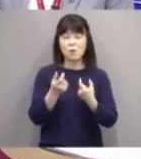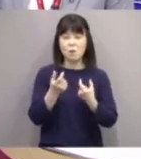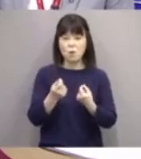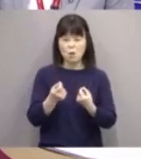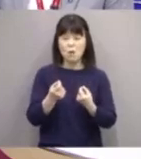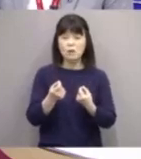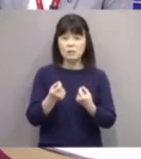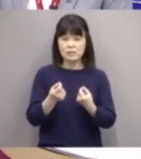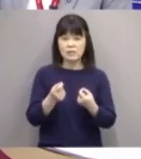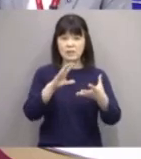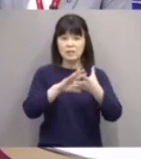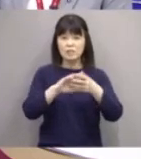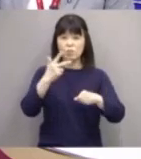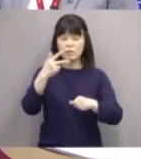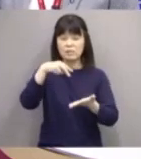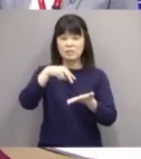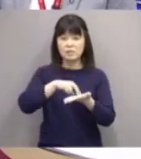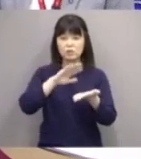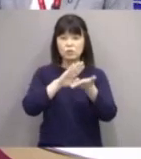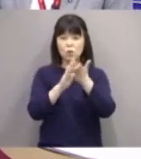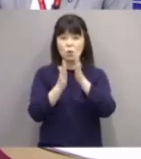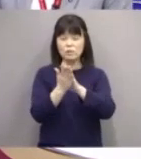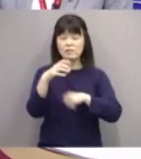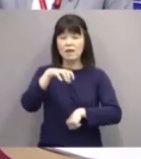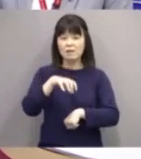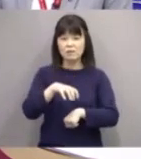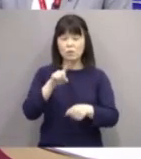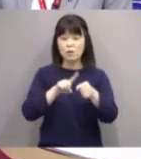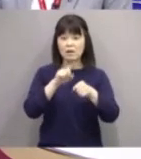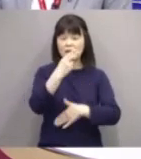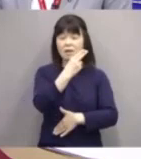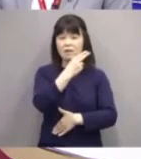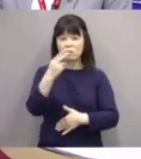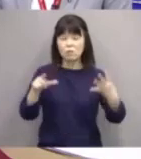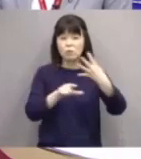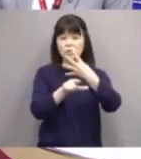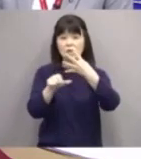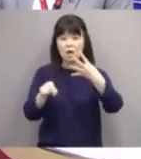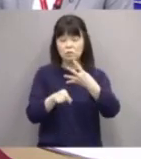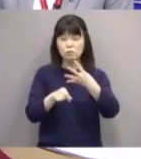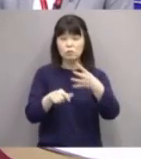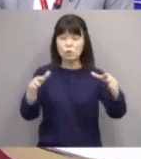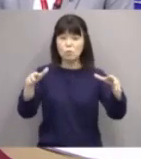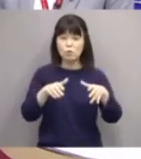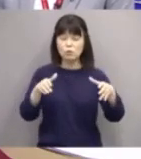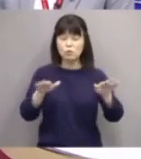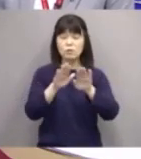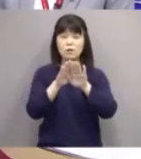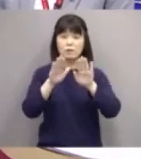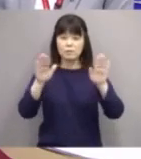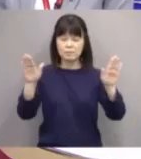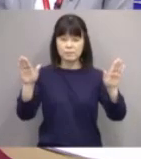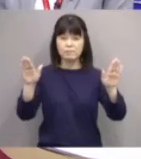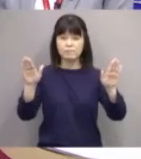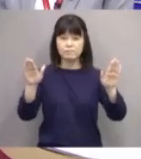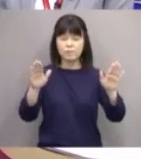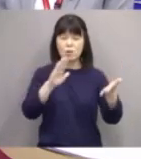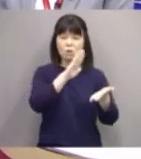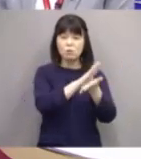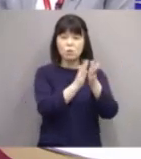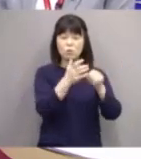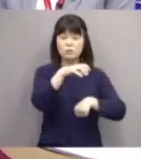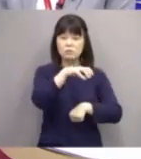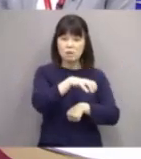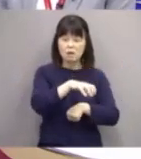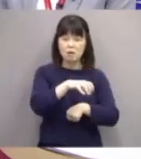よいよ出雲市立幼稚園の来年度の4月入園募集が始まりました。幼稚園に通わせよう